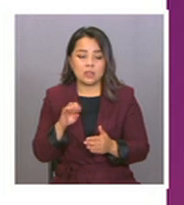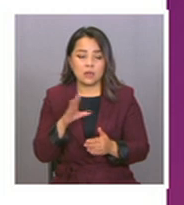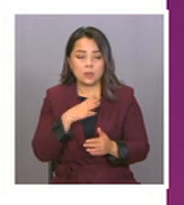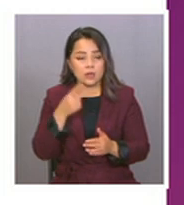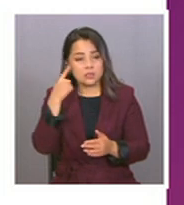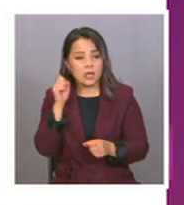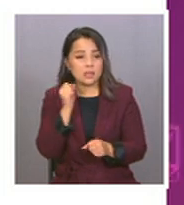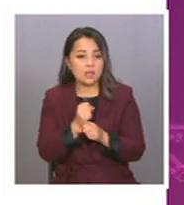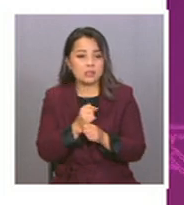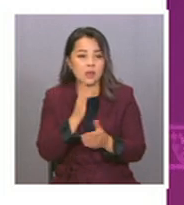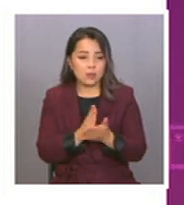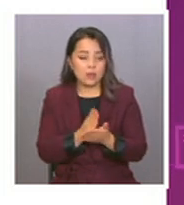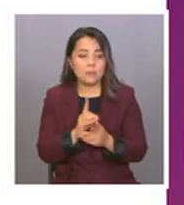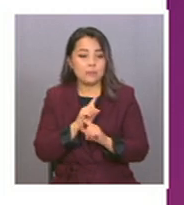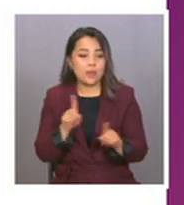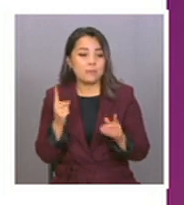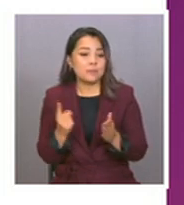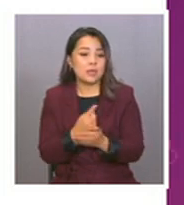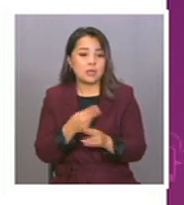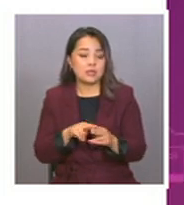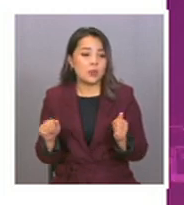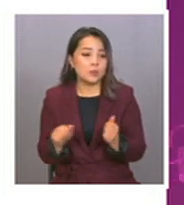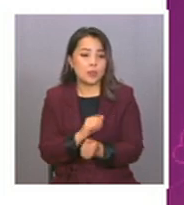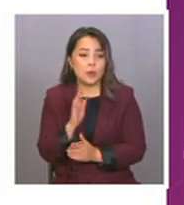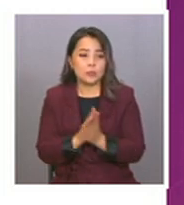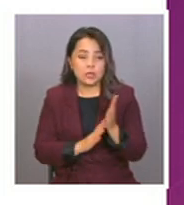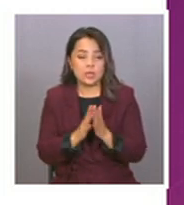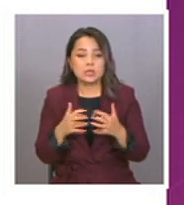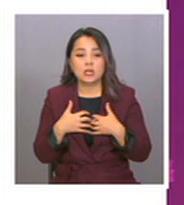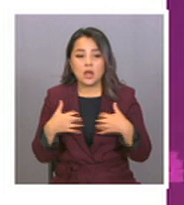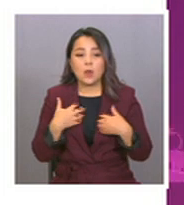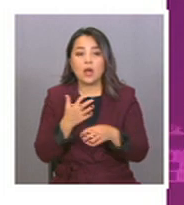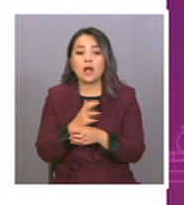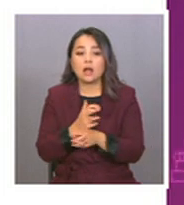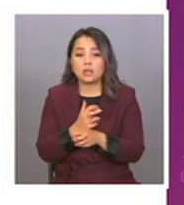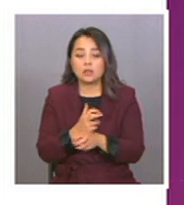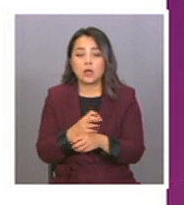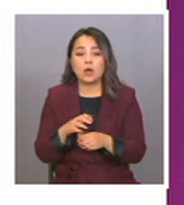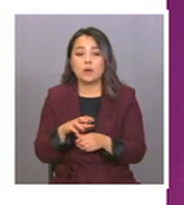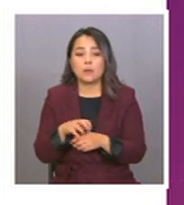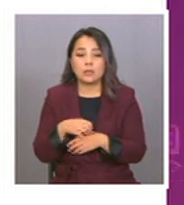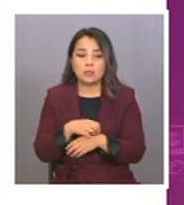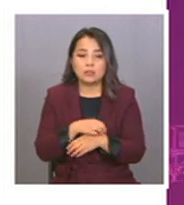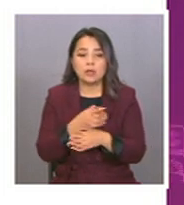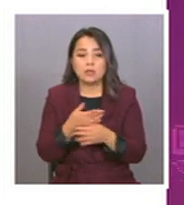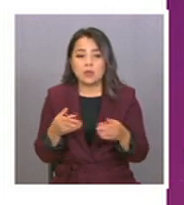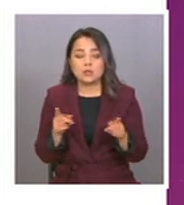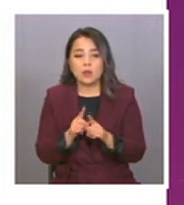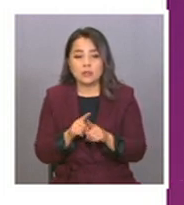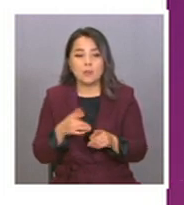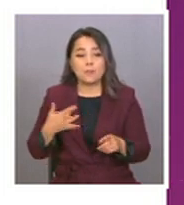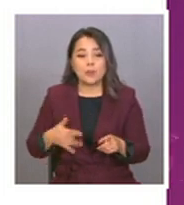алғаш рет мұражайдағы кептірілген өсімдіктер, жануарлардың қаңқалары, ұлулардың бақалшақтары және де